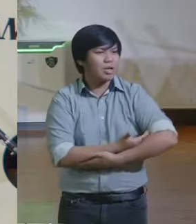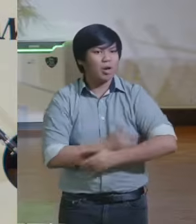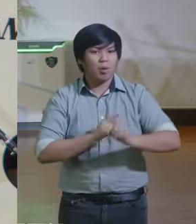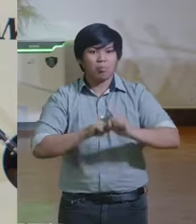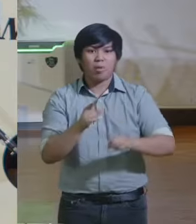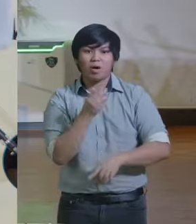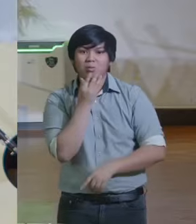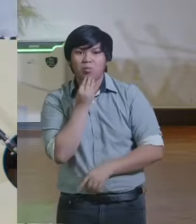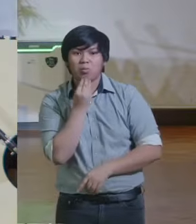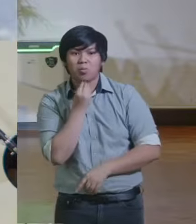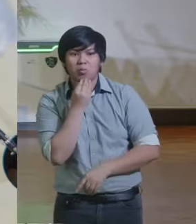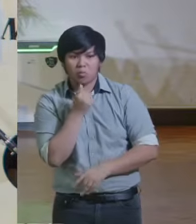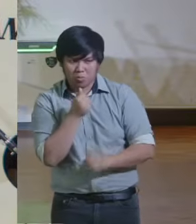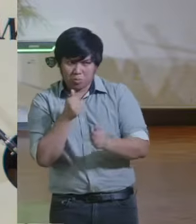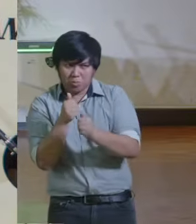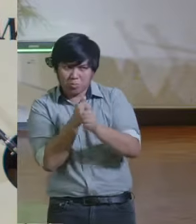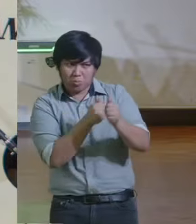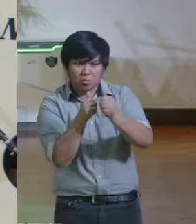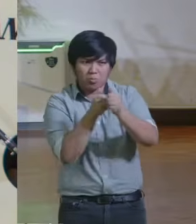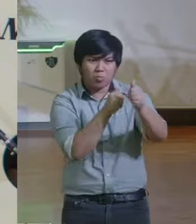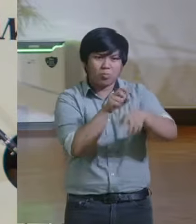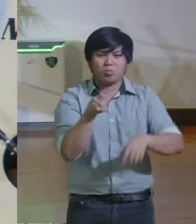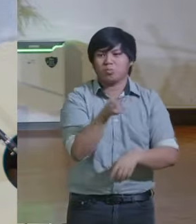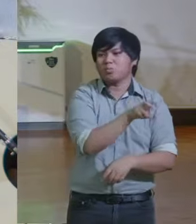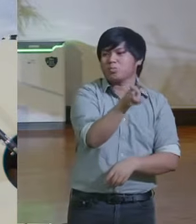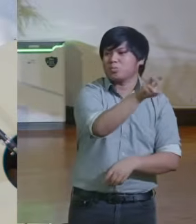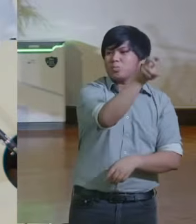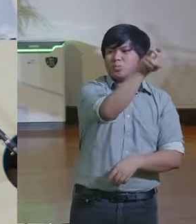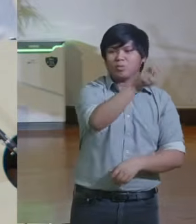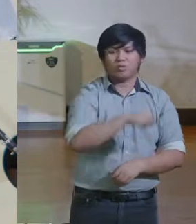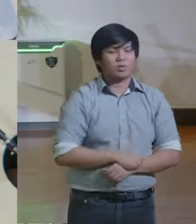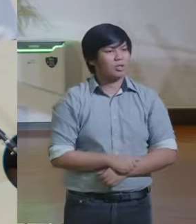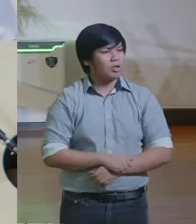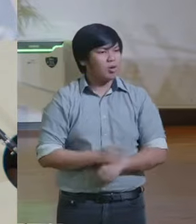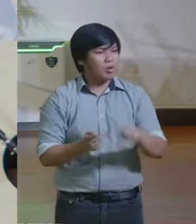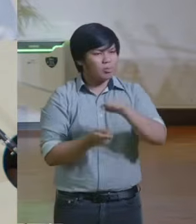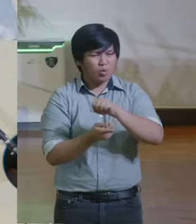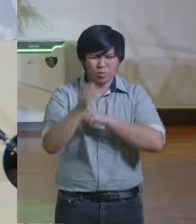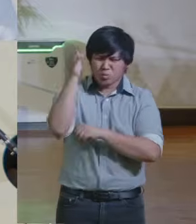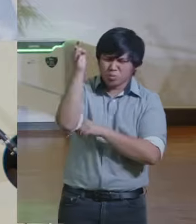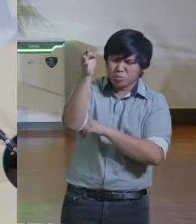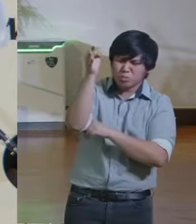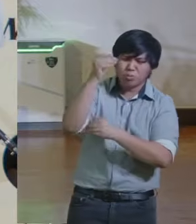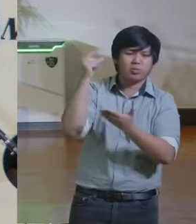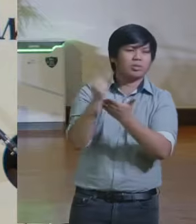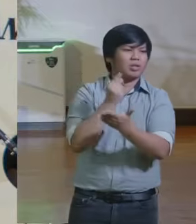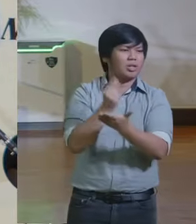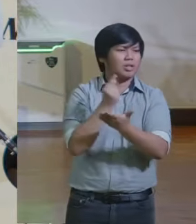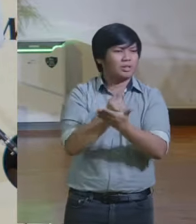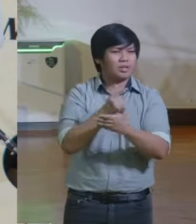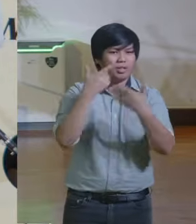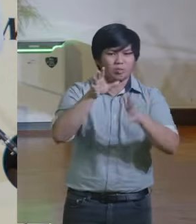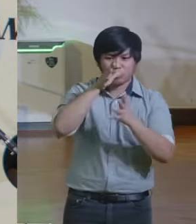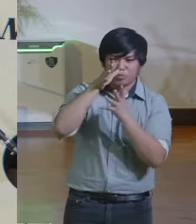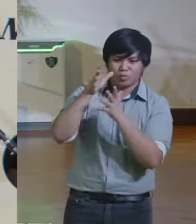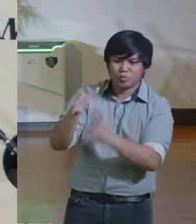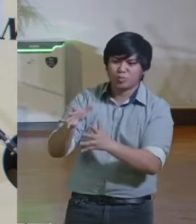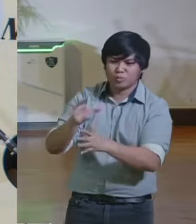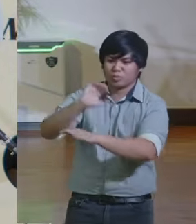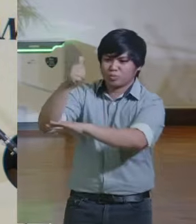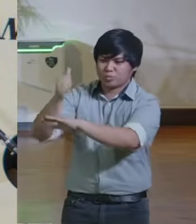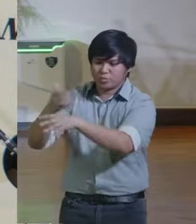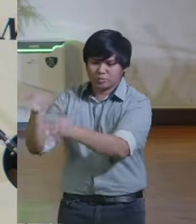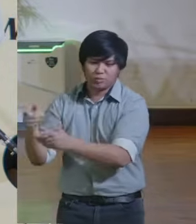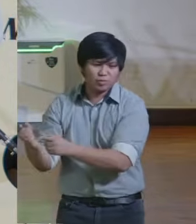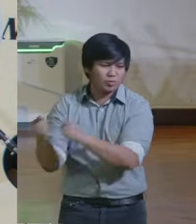Judaizers, sinusundan siya kung saan siya nagpupunta. Tuturo niya ang katotohanan dito, Kasi iwanan niya, susundan